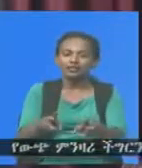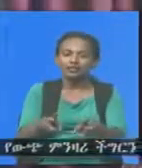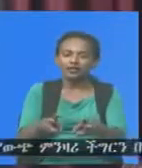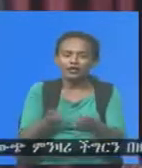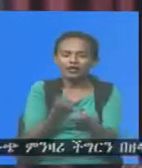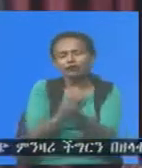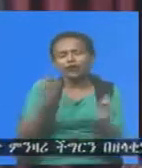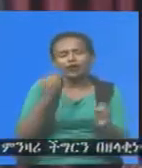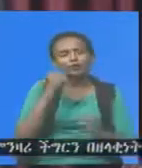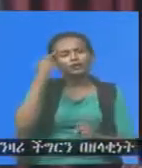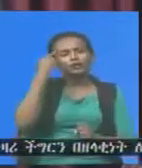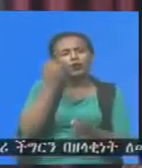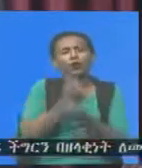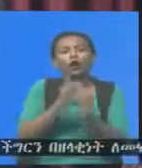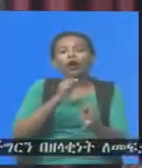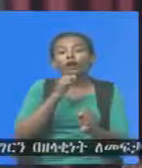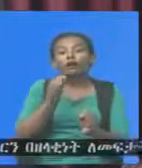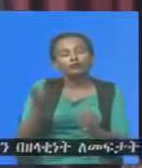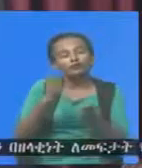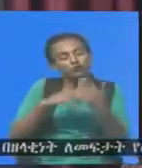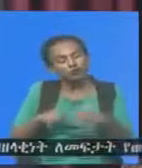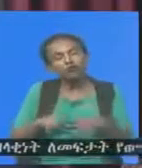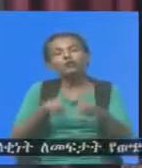ይፈታሉ በያስባሉ ካልፈቱት ያው ችግሩ ስለሚቀጥል